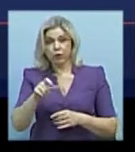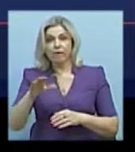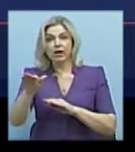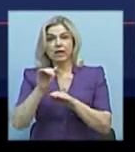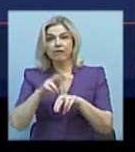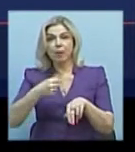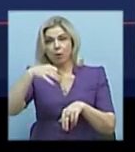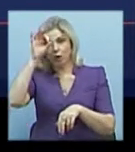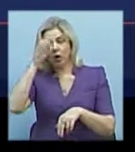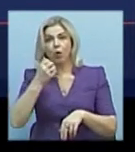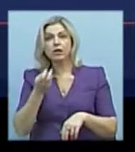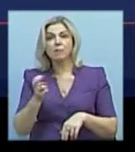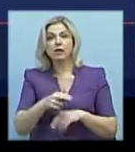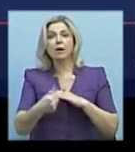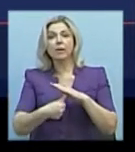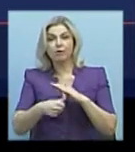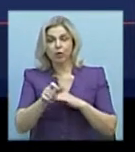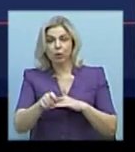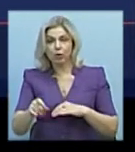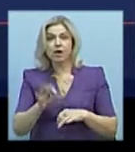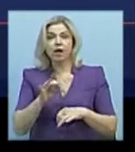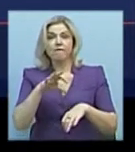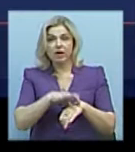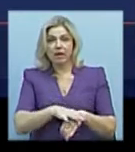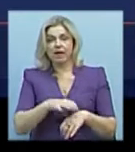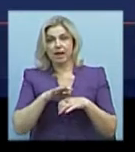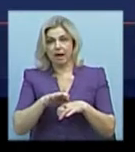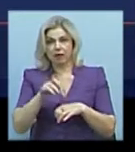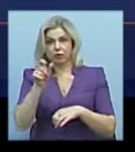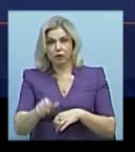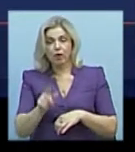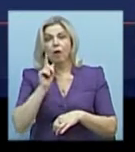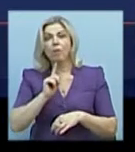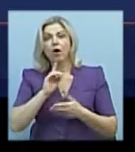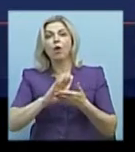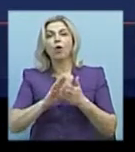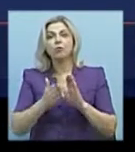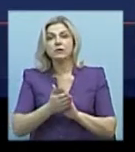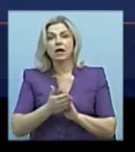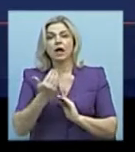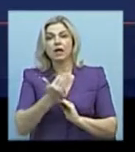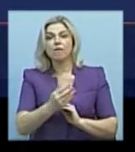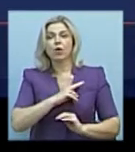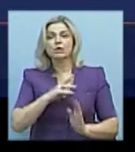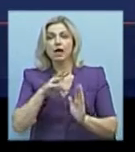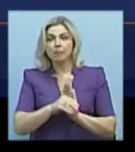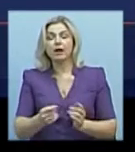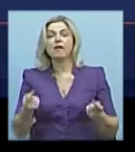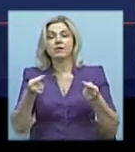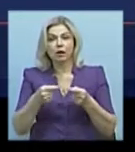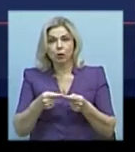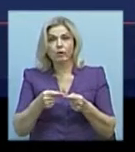місцеві безпритульні. Вони і виявили тіло чоловіка. Поки що обставини його загибелі